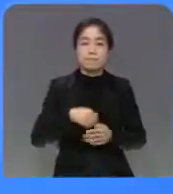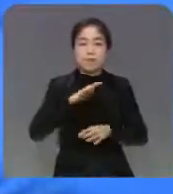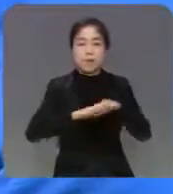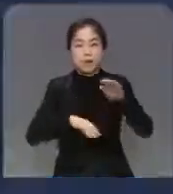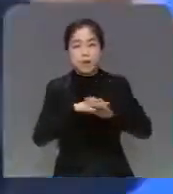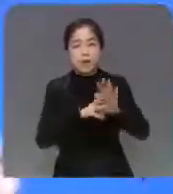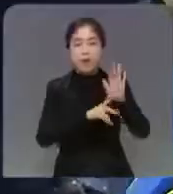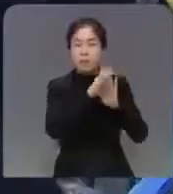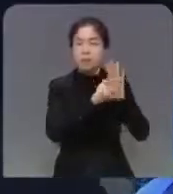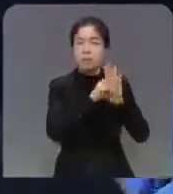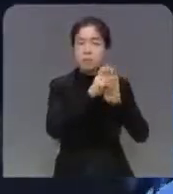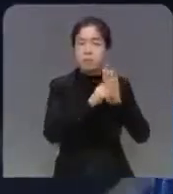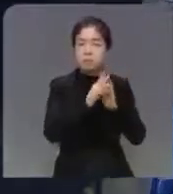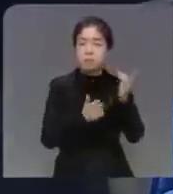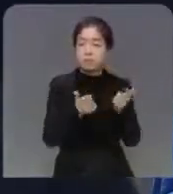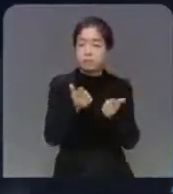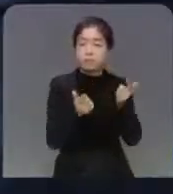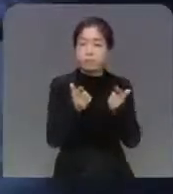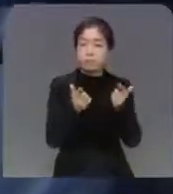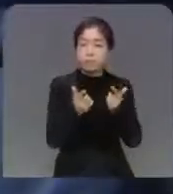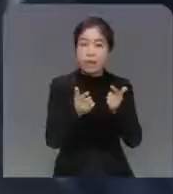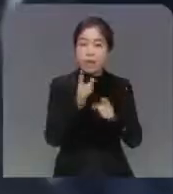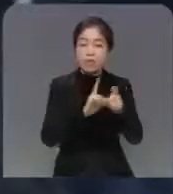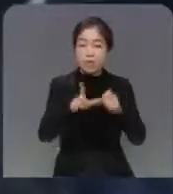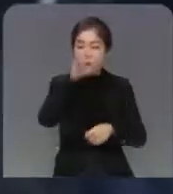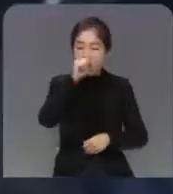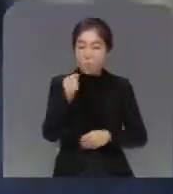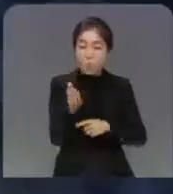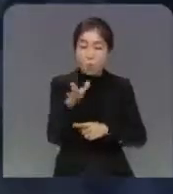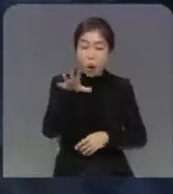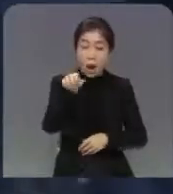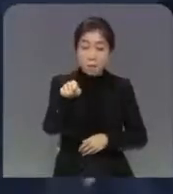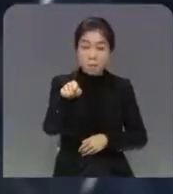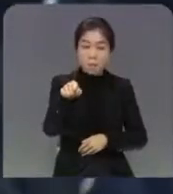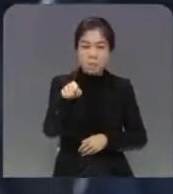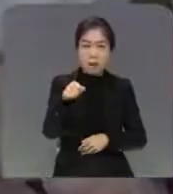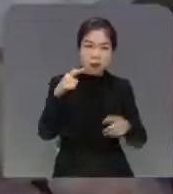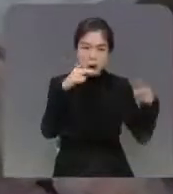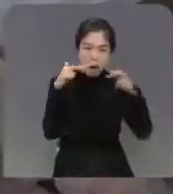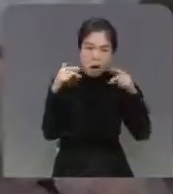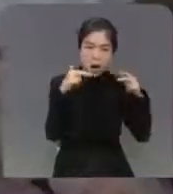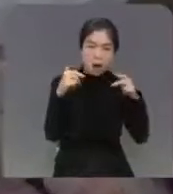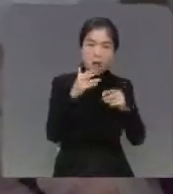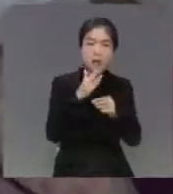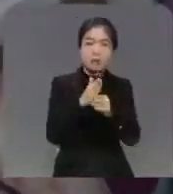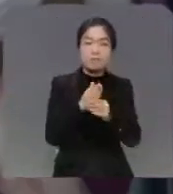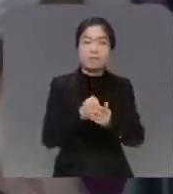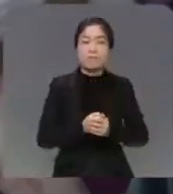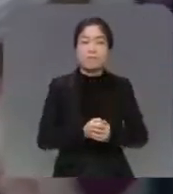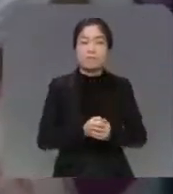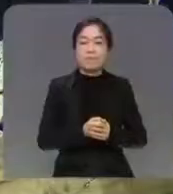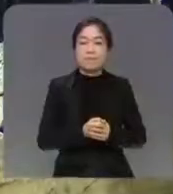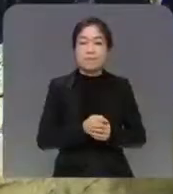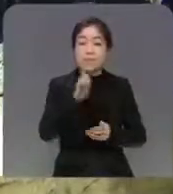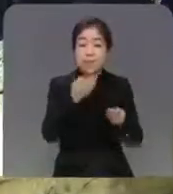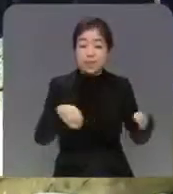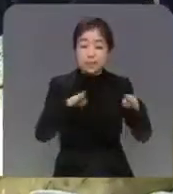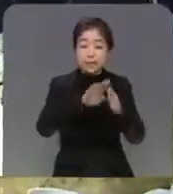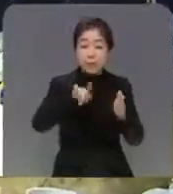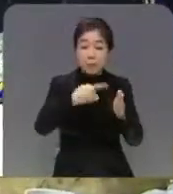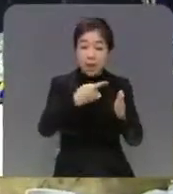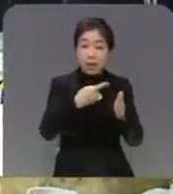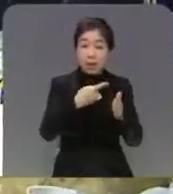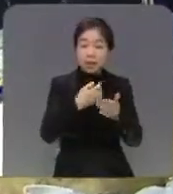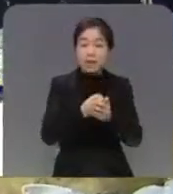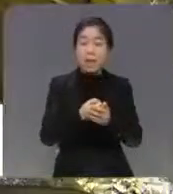손가락으로 분주히 흥정이 오가고 더 좋은 고기를 선점하려는 치열한 눈치 싸움이 이어집니다. 한 상자에 100마리